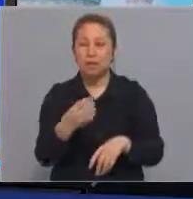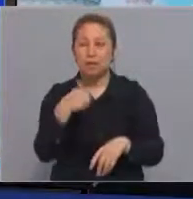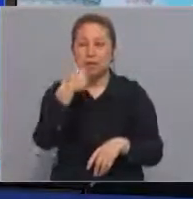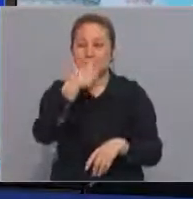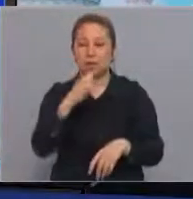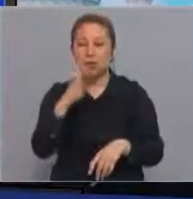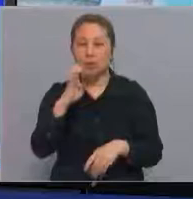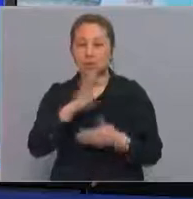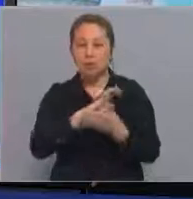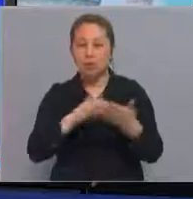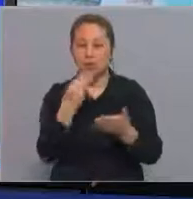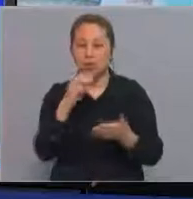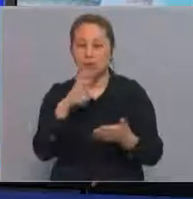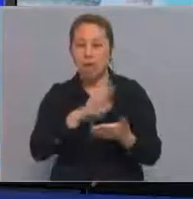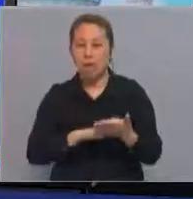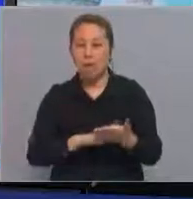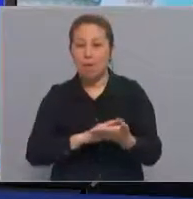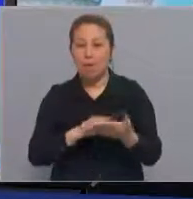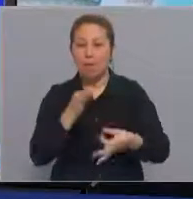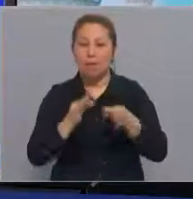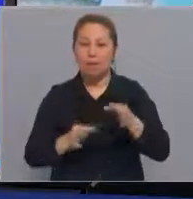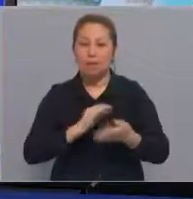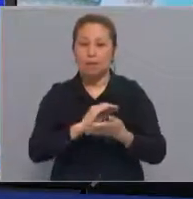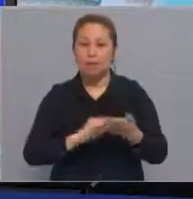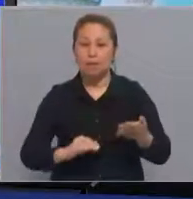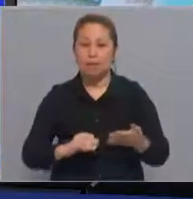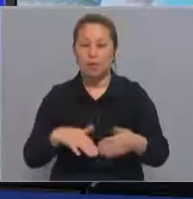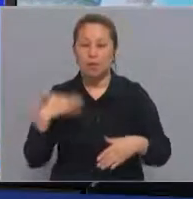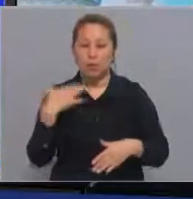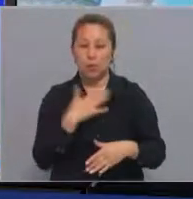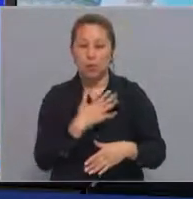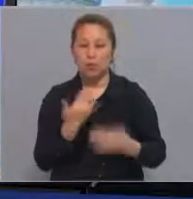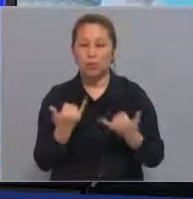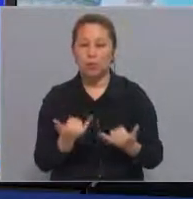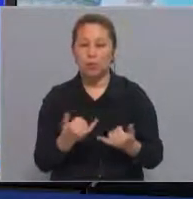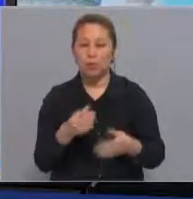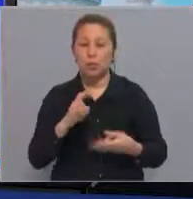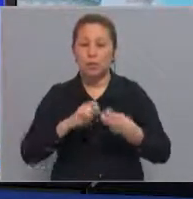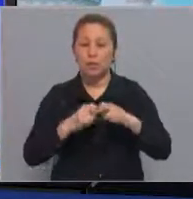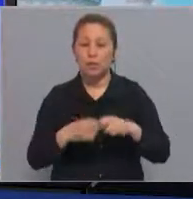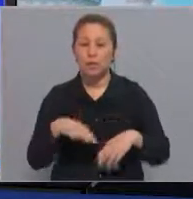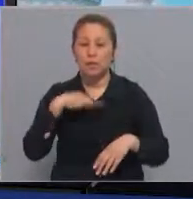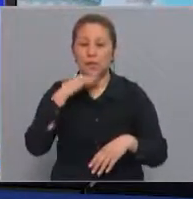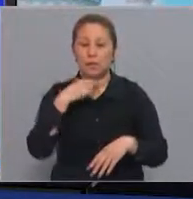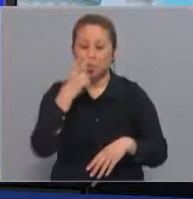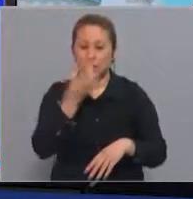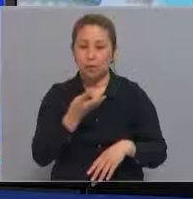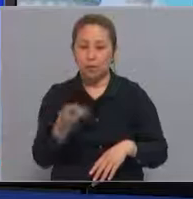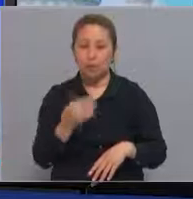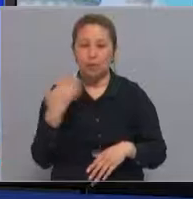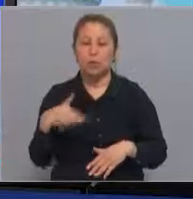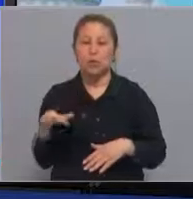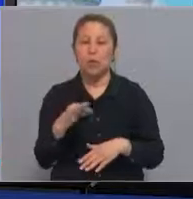400-ден аса шағым түседі екен. Прокуратураға шағымданушылар саны одан да көп. Сондықтан бұл мәселені жіті назарда ұстау керек.